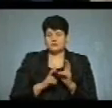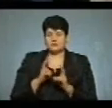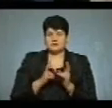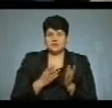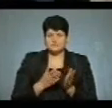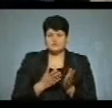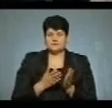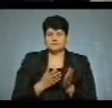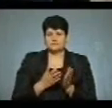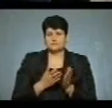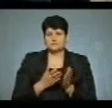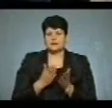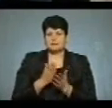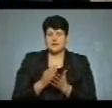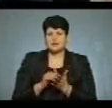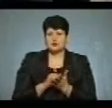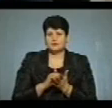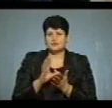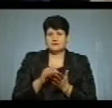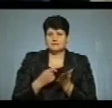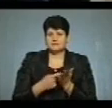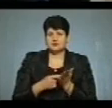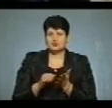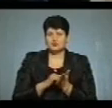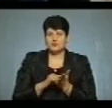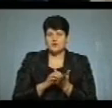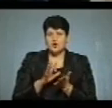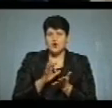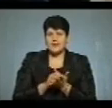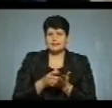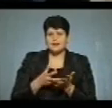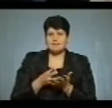підприємства, і має документи всі підтверджуючі про те, що орендна плата платилася вчасно.